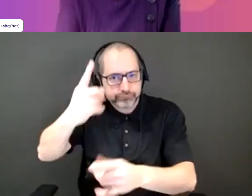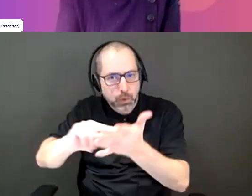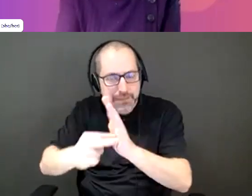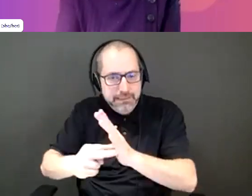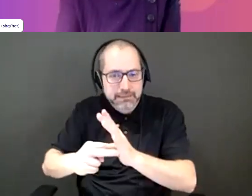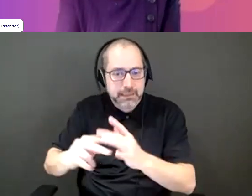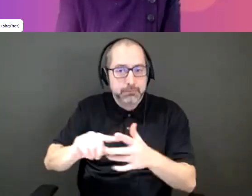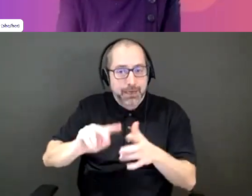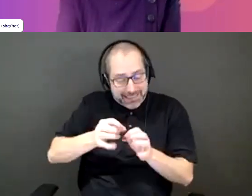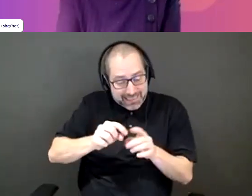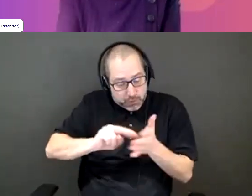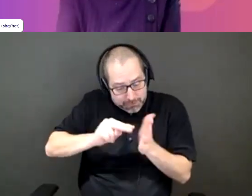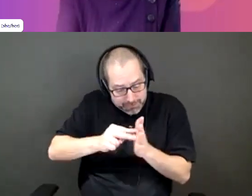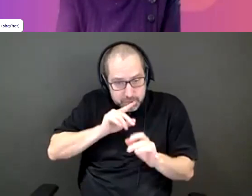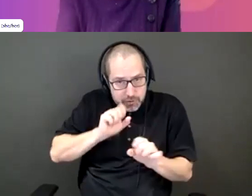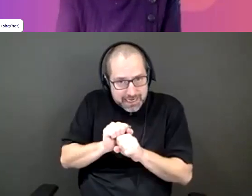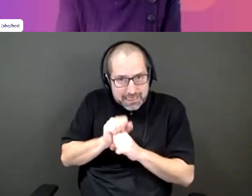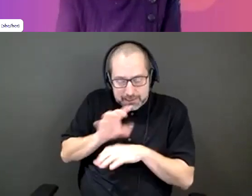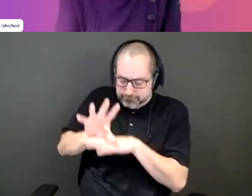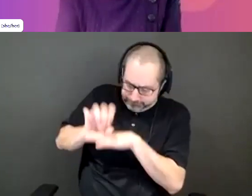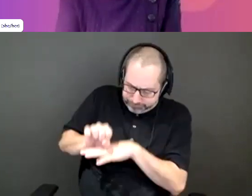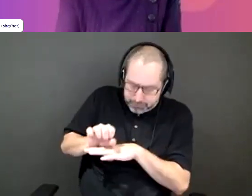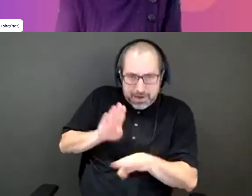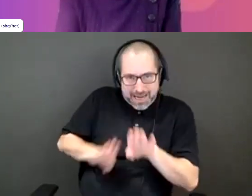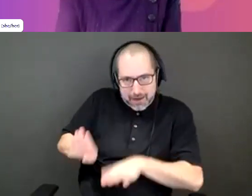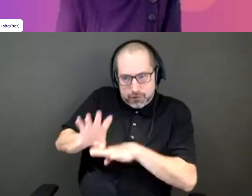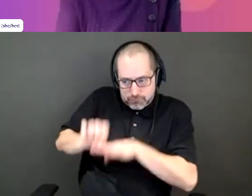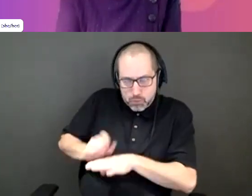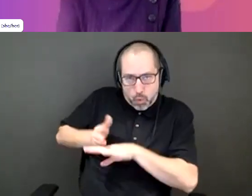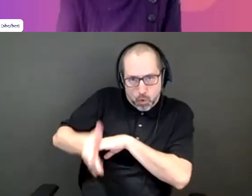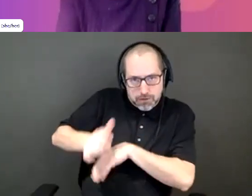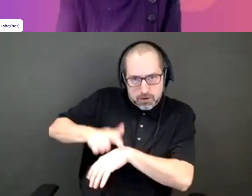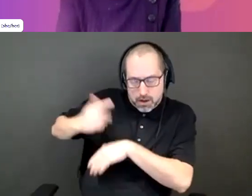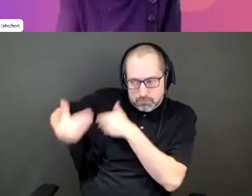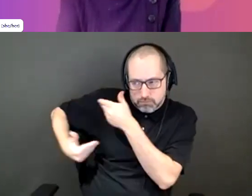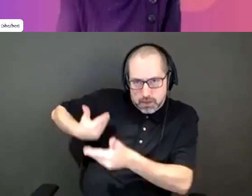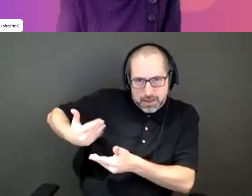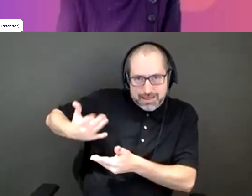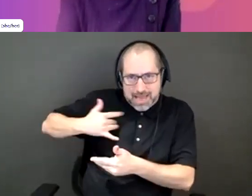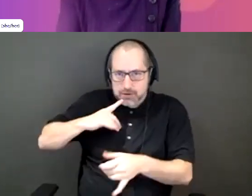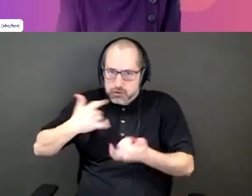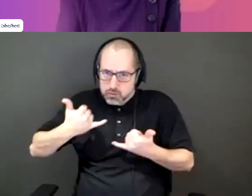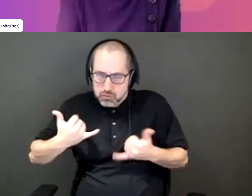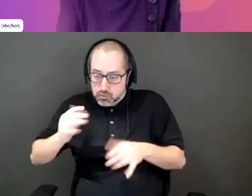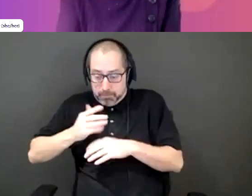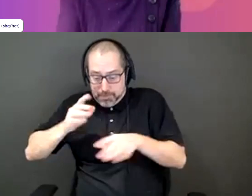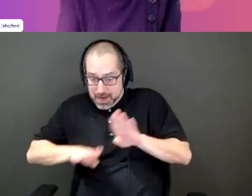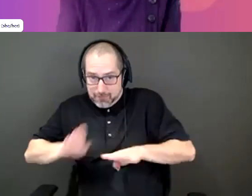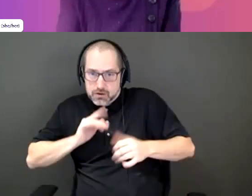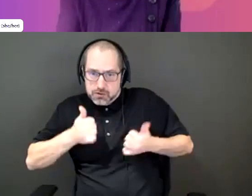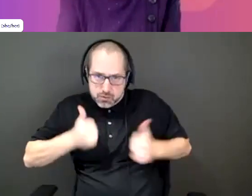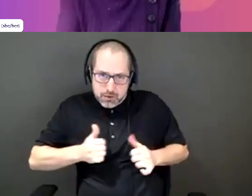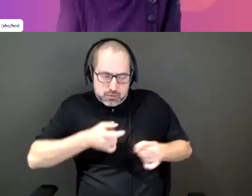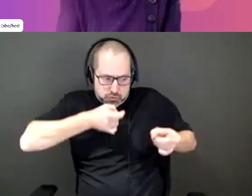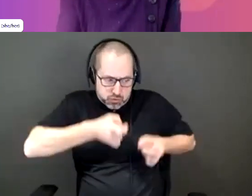et l'élément clé c'est donc des comportements donc quand dominant